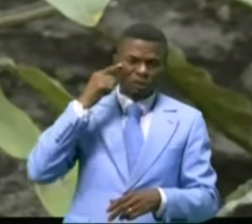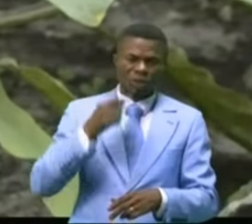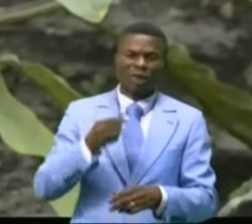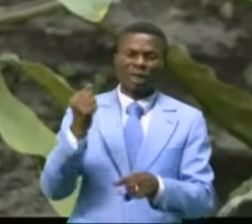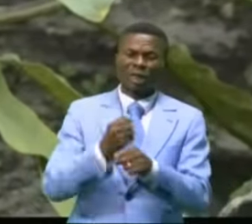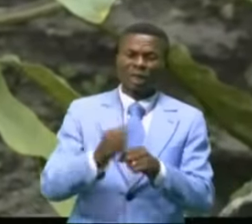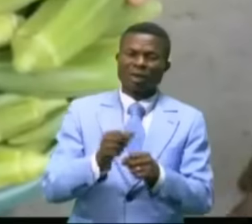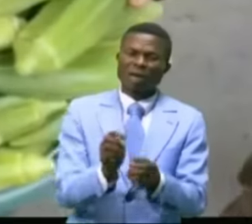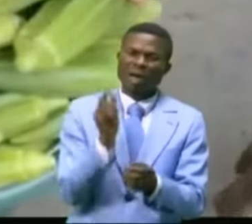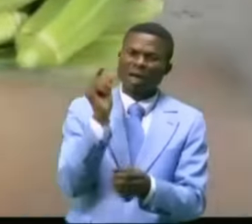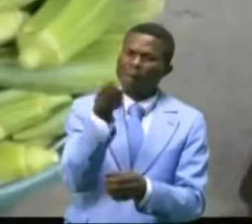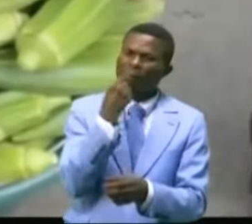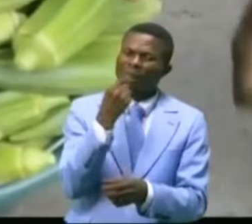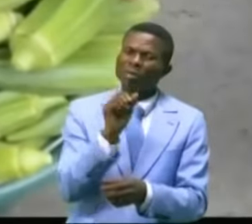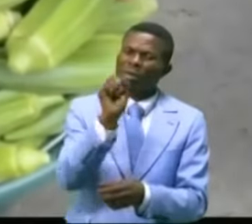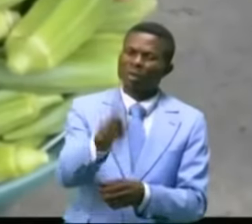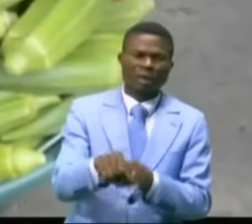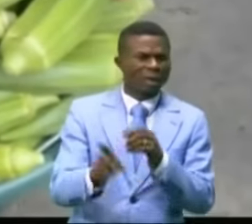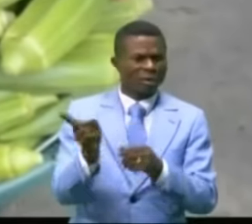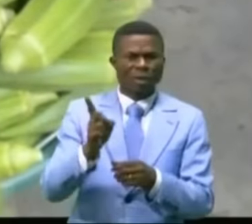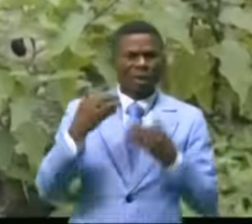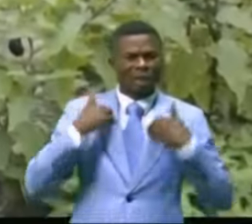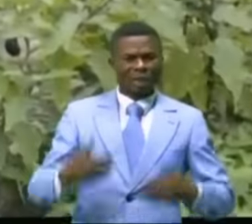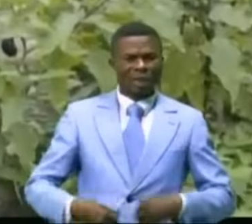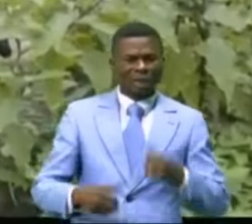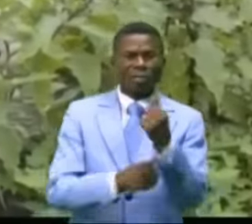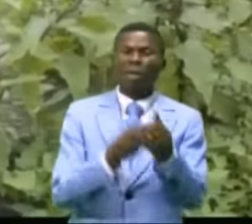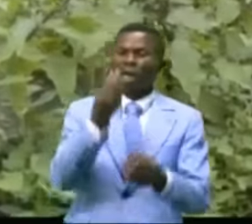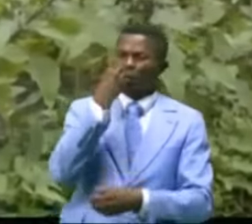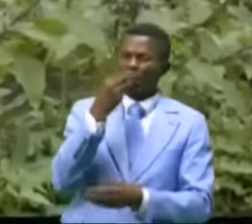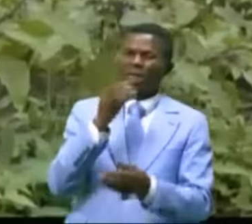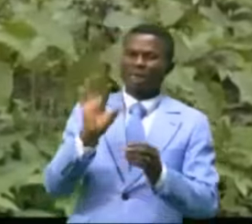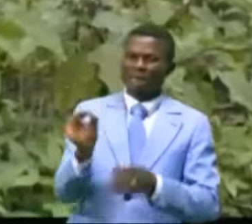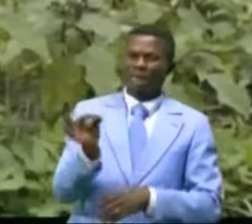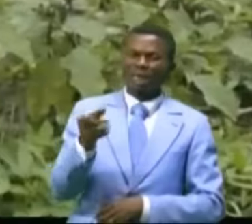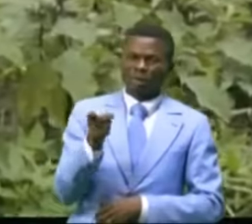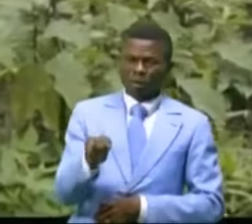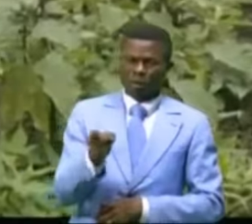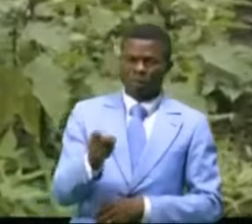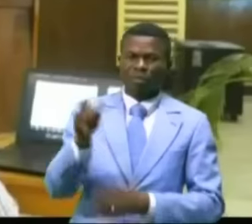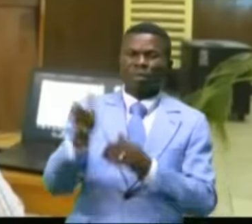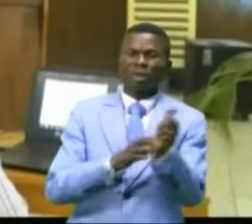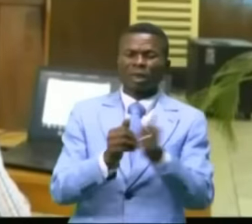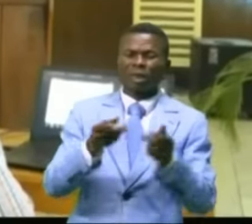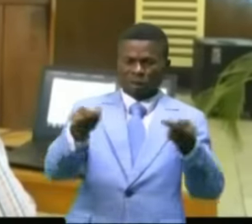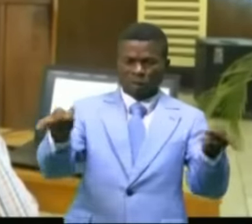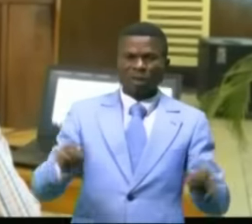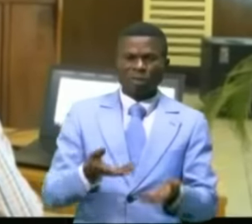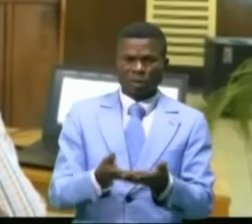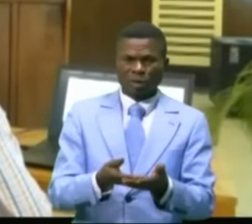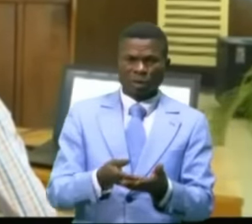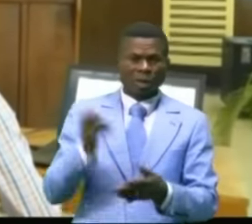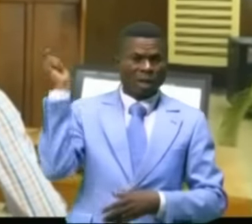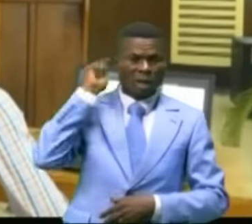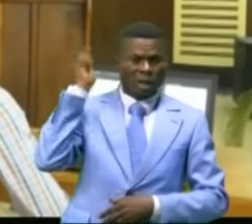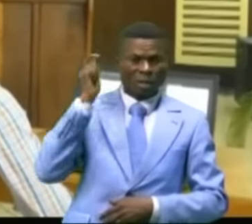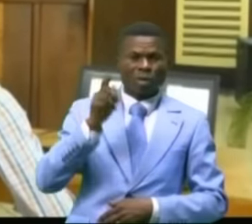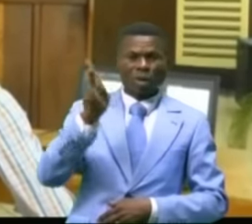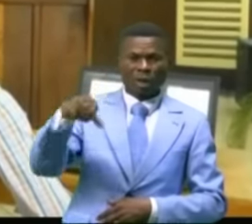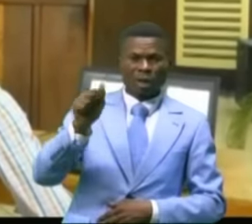agricole, sur la santé des consommateurs et consommatrices, ainsi que la pollution de l'environnement. Le professeur Papi